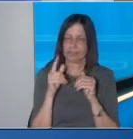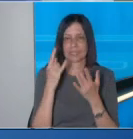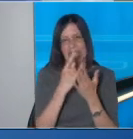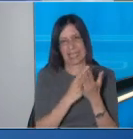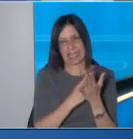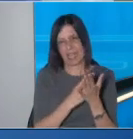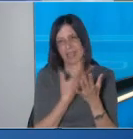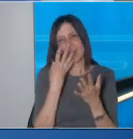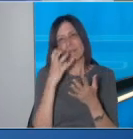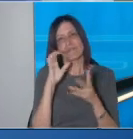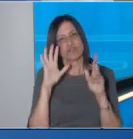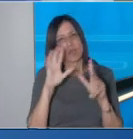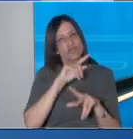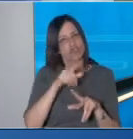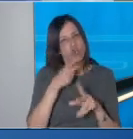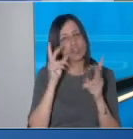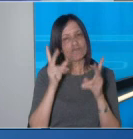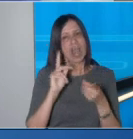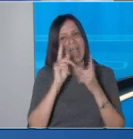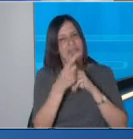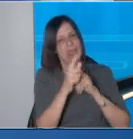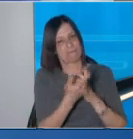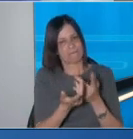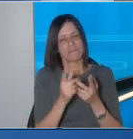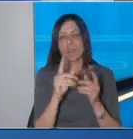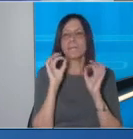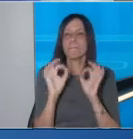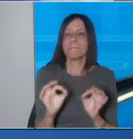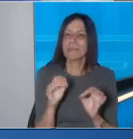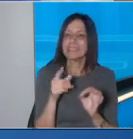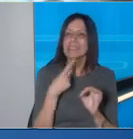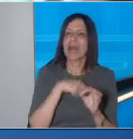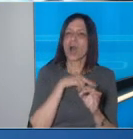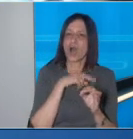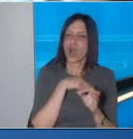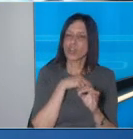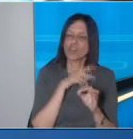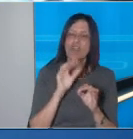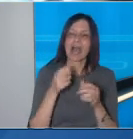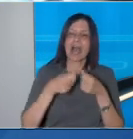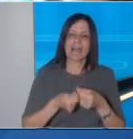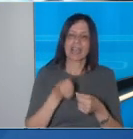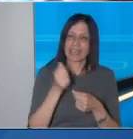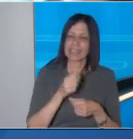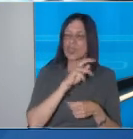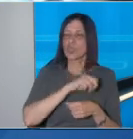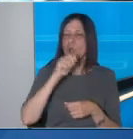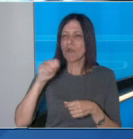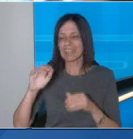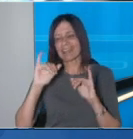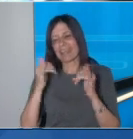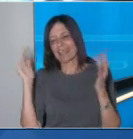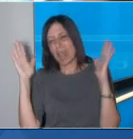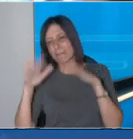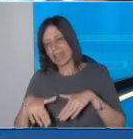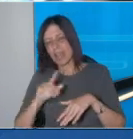החקיקה היא כזו שתוך 48 שעות אפשר להחליף אותו, אז לא באמת זה נמצא בתחום אחריותו של האב חבר כנסת נורווגי, כן להפיל או